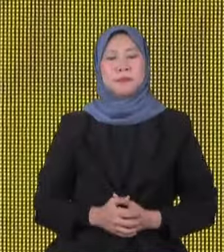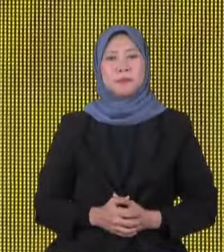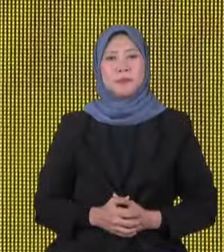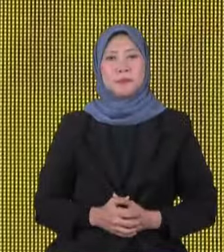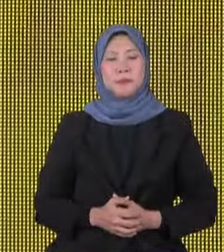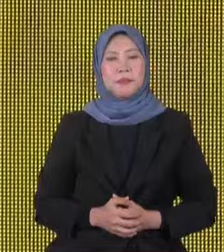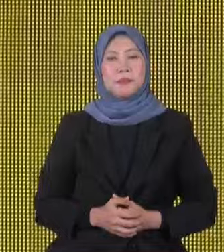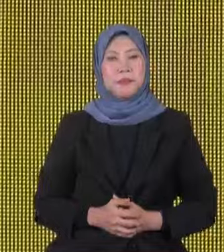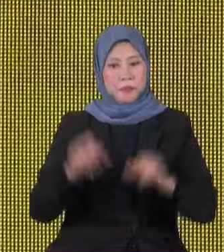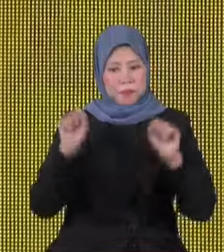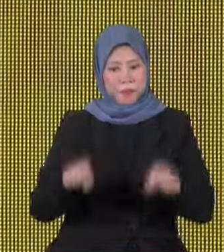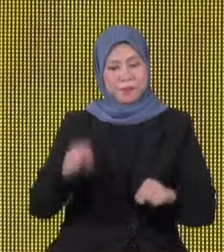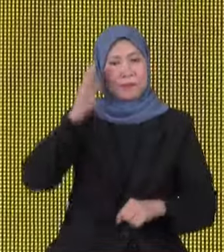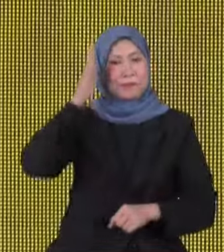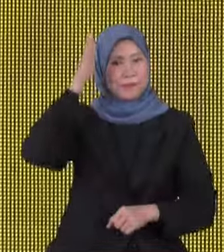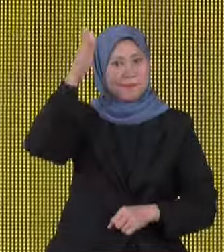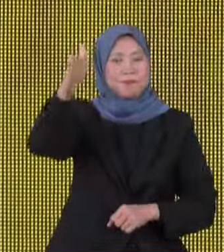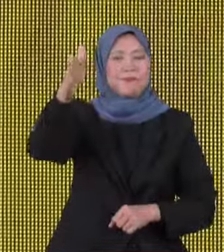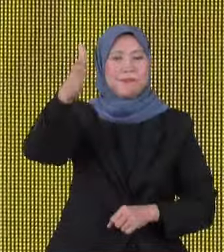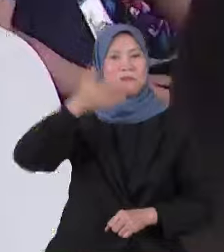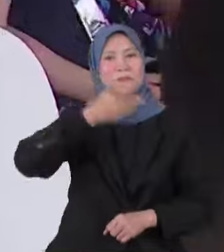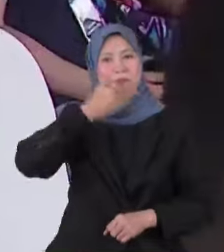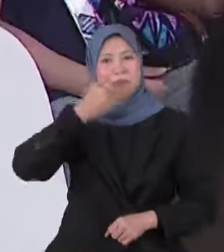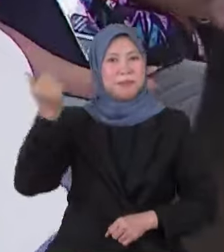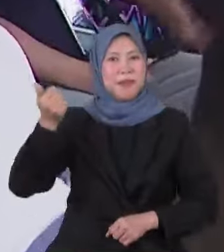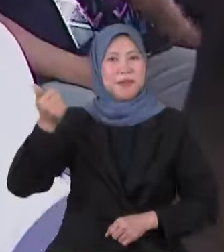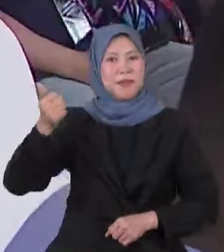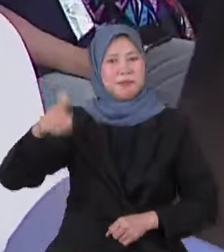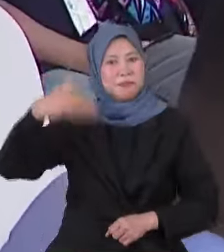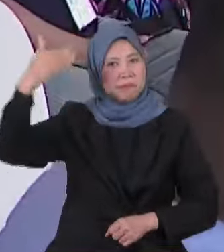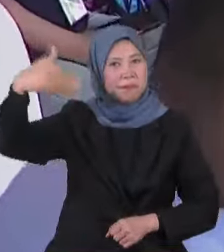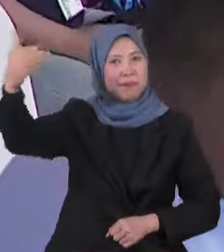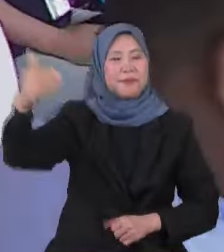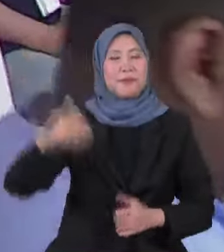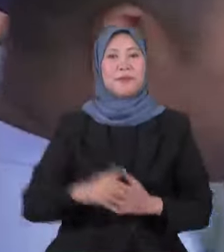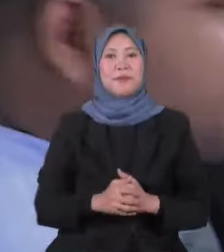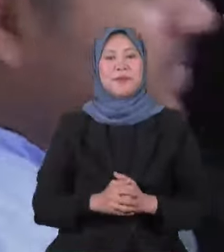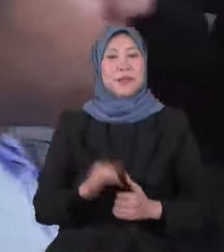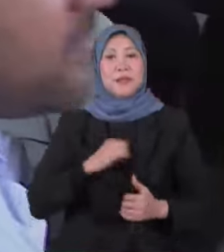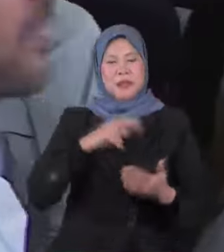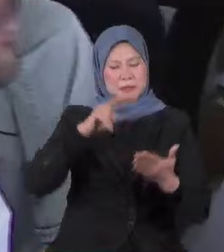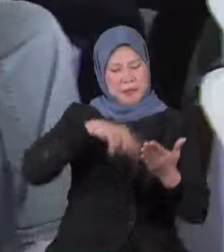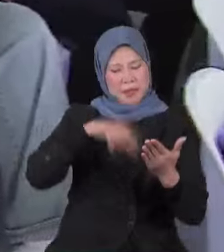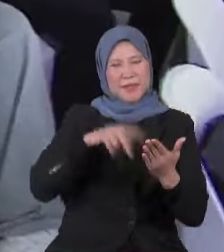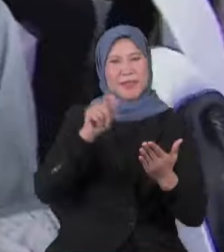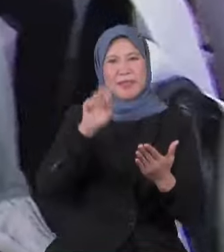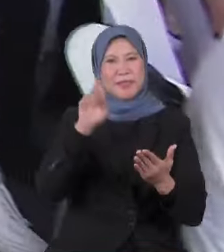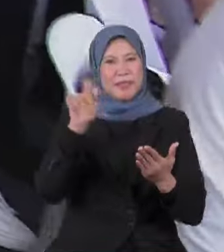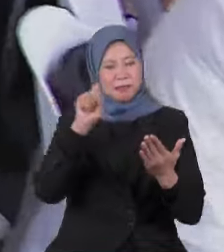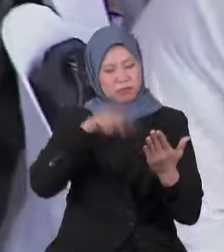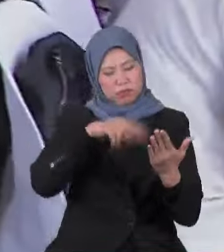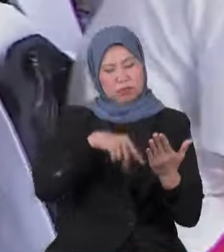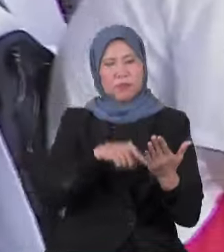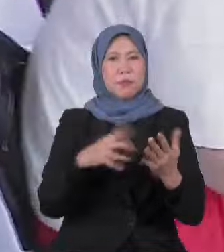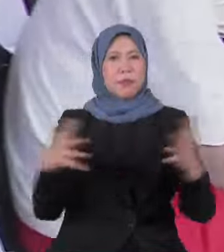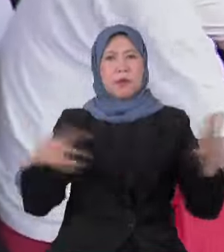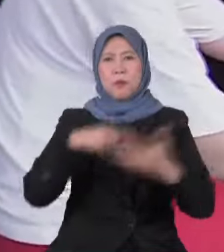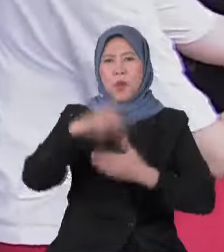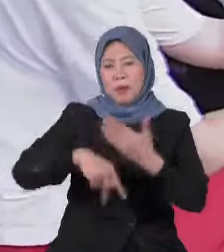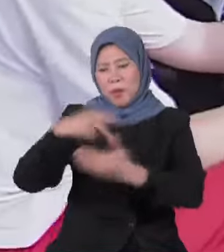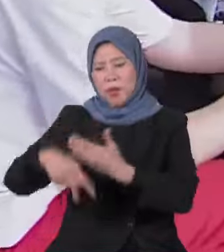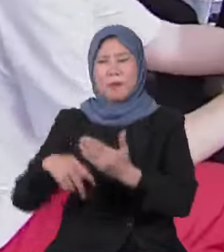supaya masa depan kita lebih terjamin. Ini saya nak saya sampaikan. Saya telah membaca teks tentang program-program yang banyak.